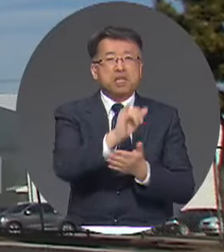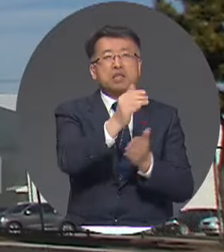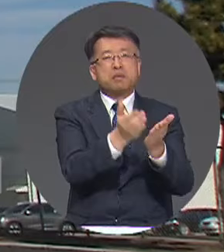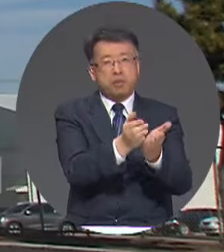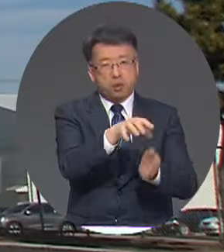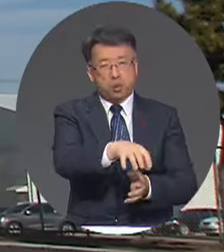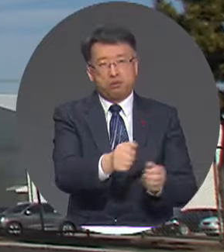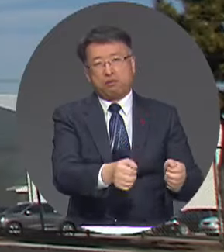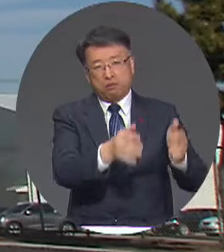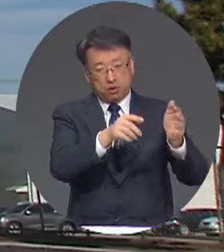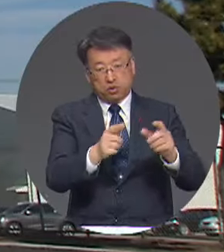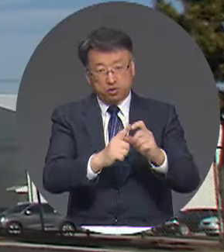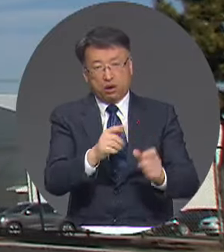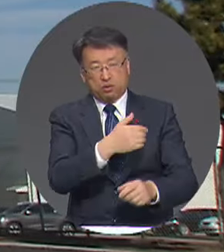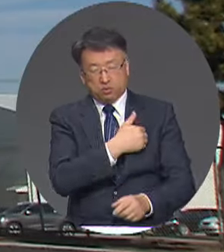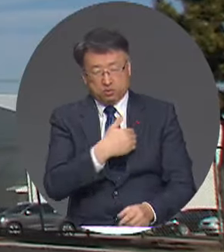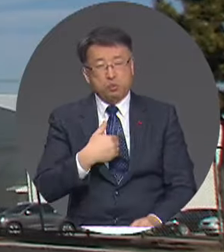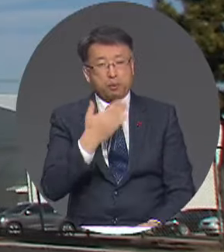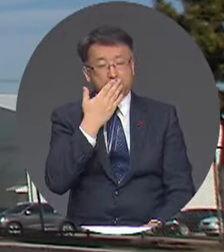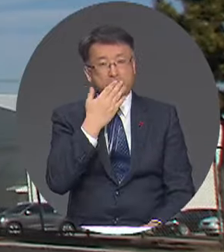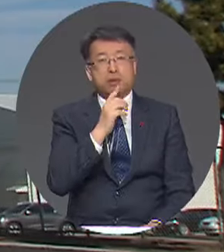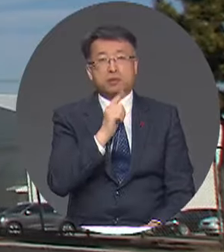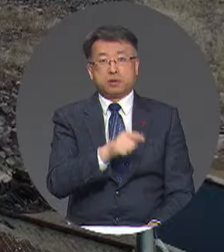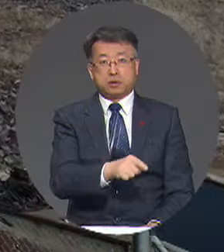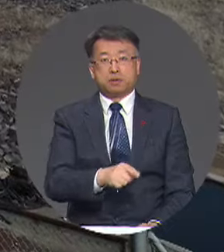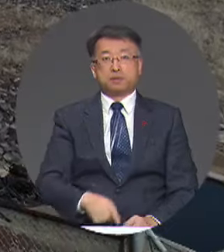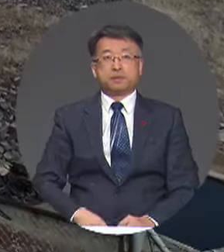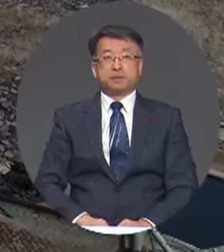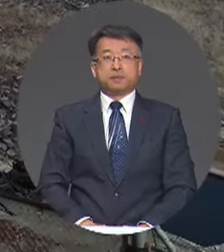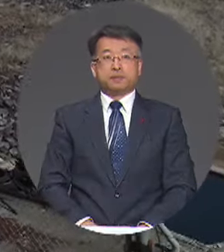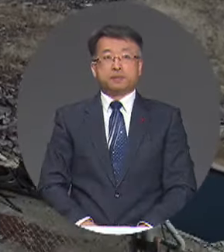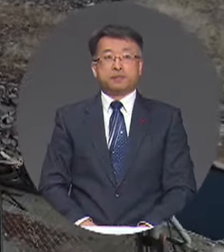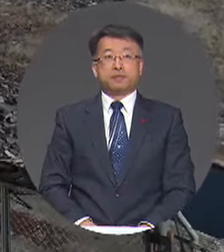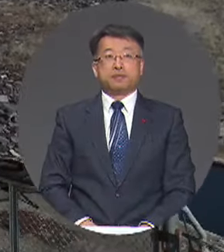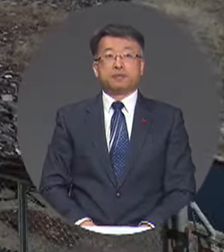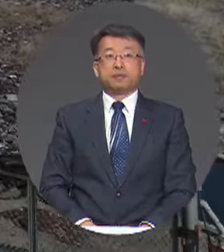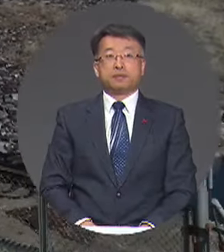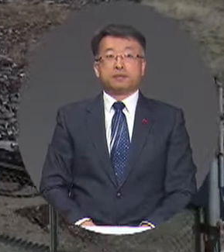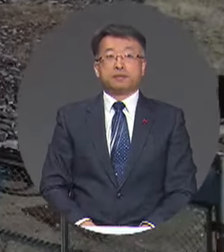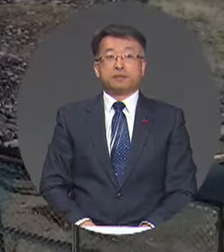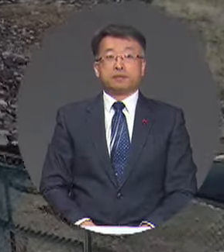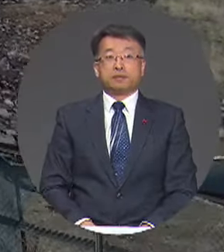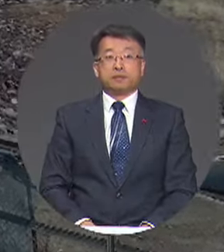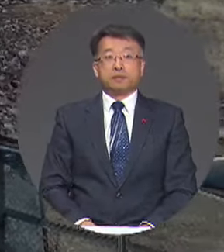비행선박 사옥이 더 뛰어난 것으로 평가받고 있습니다. MBC 뉴스 이종성입니다.